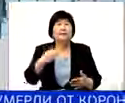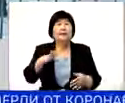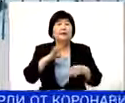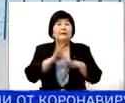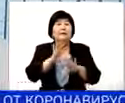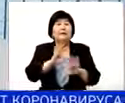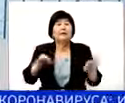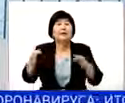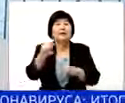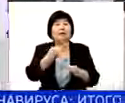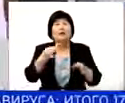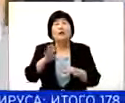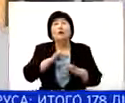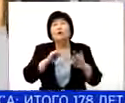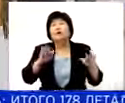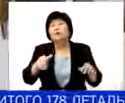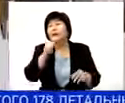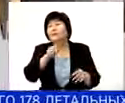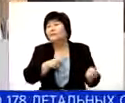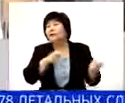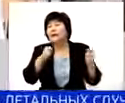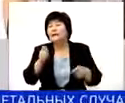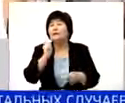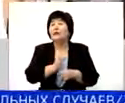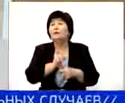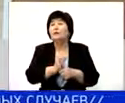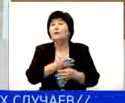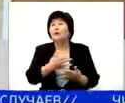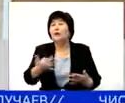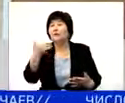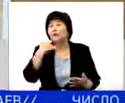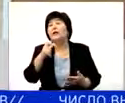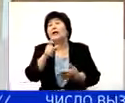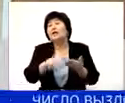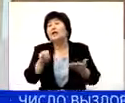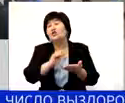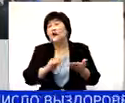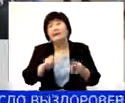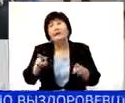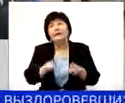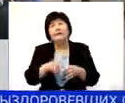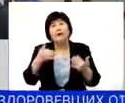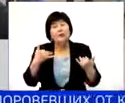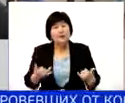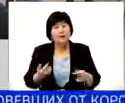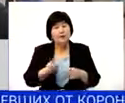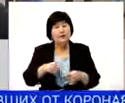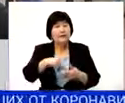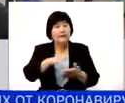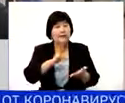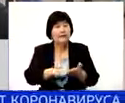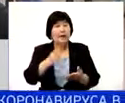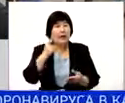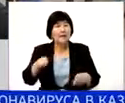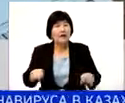проведены беседы, чтобы ребята не пытались проносить запрещенные предметы и шпаргалки. Тем не менее, сегодня зафиксировано